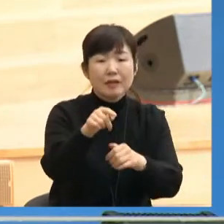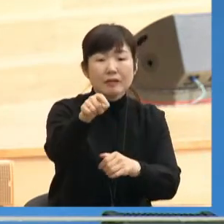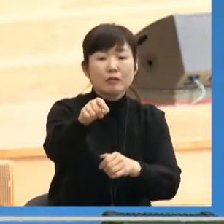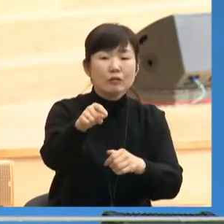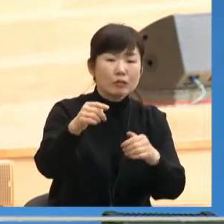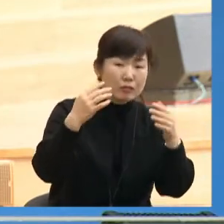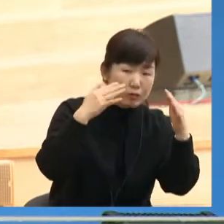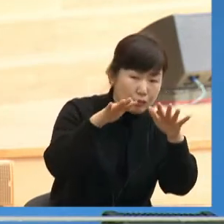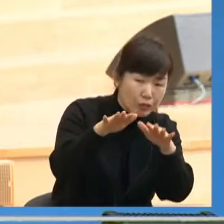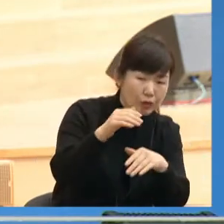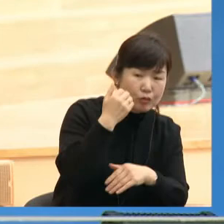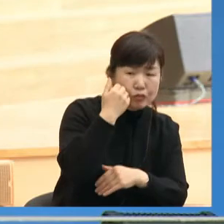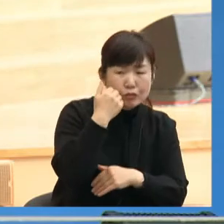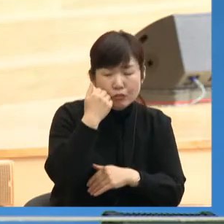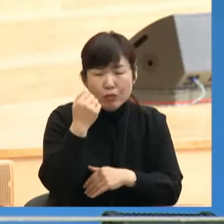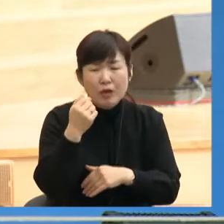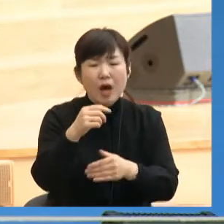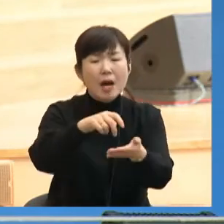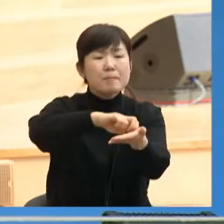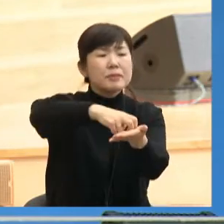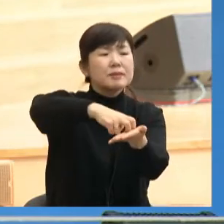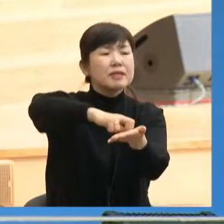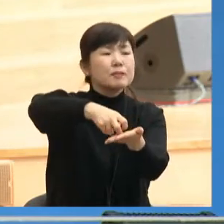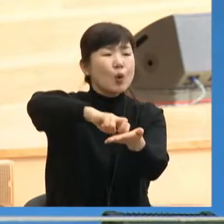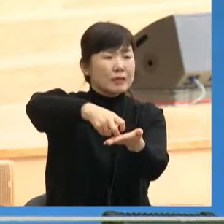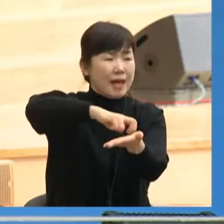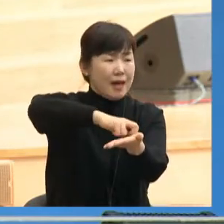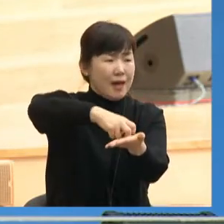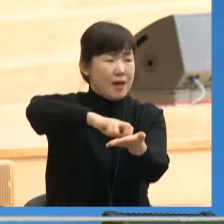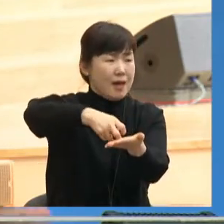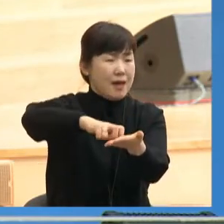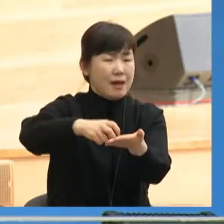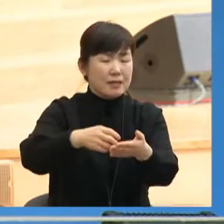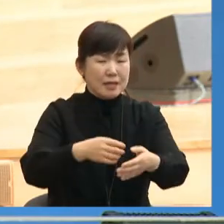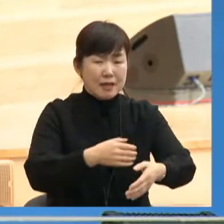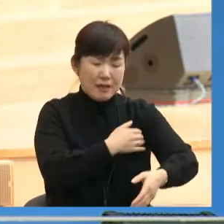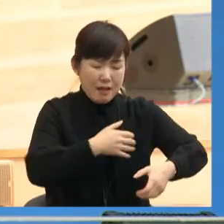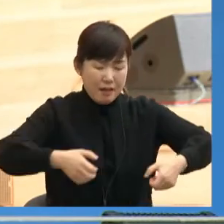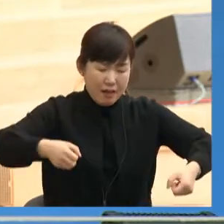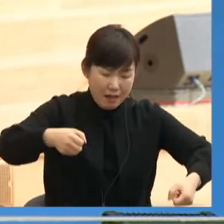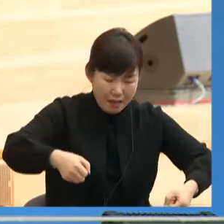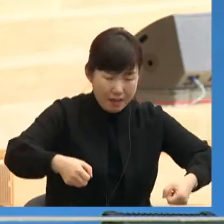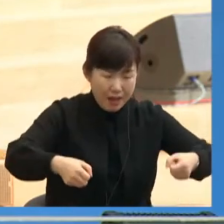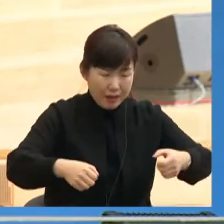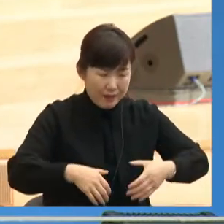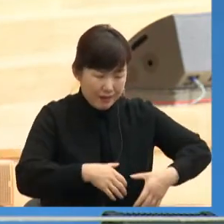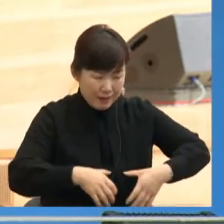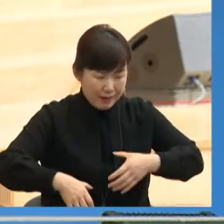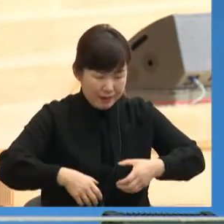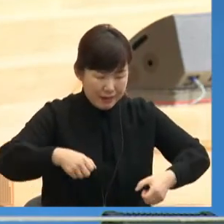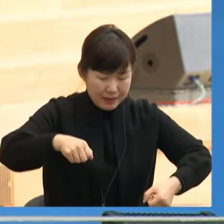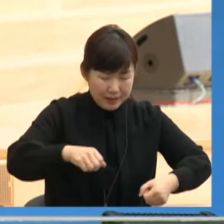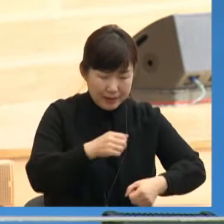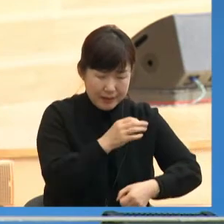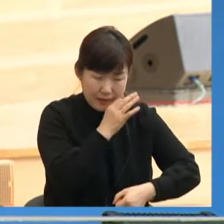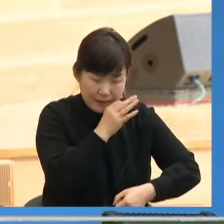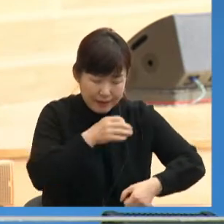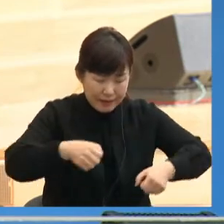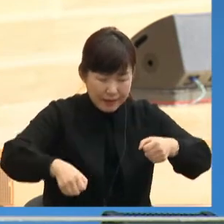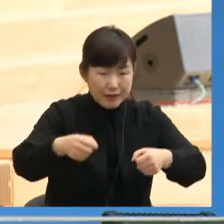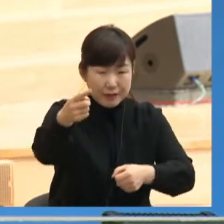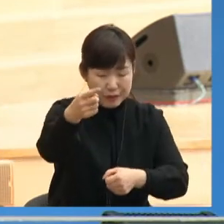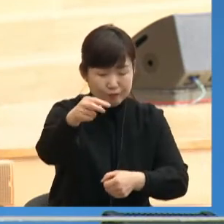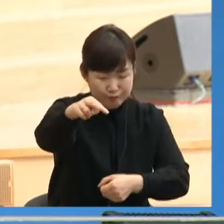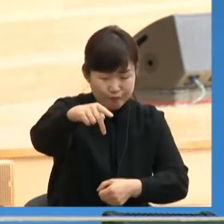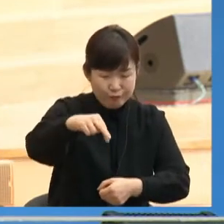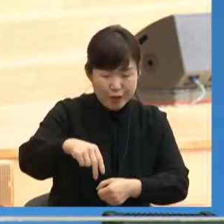향하는데 그 사람이 누굽니까? 무비보셋입니다. 무비보셋이 다윗의 이제 식탁의 자리에 앉자 다윗이 말합니다. 자, 우리 함께